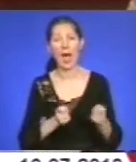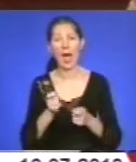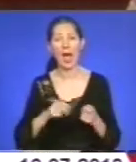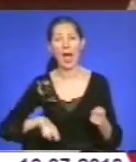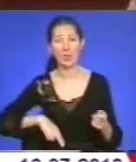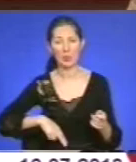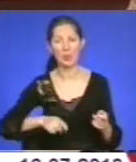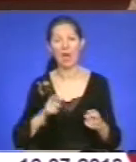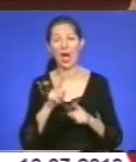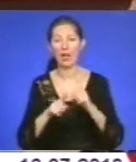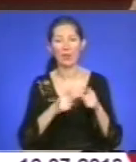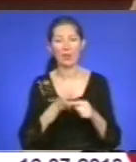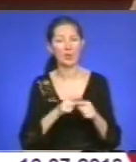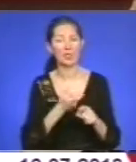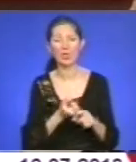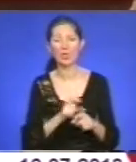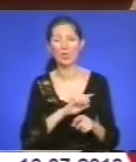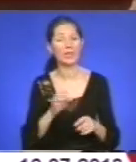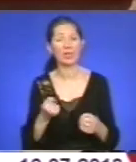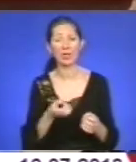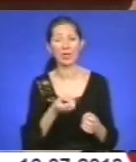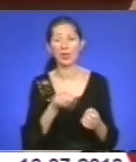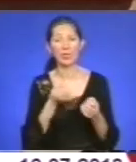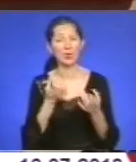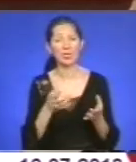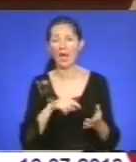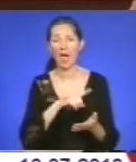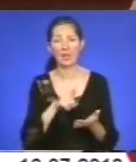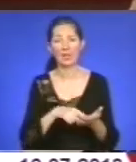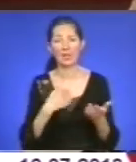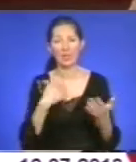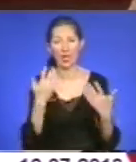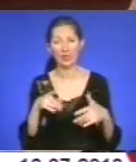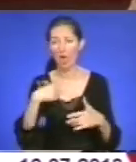досить непросте питання. Я вже говорив, що